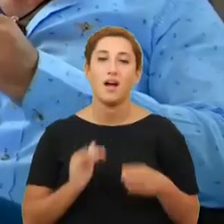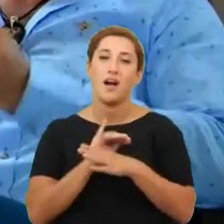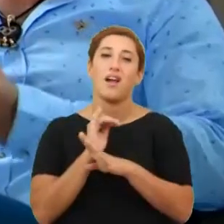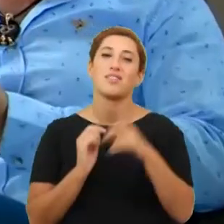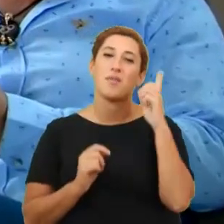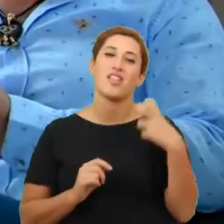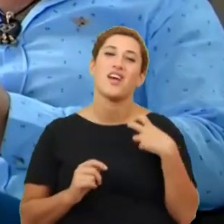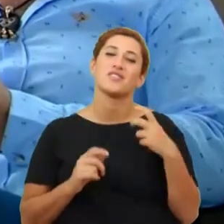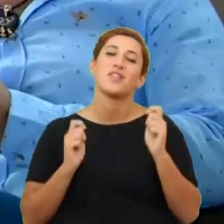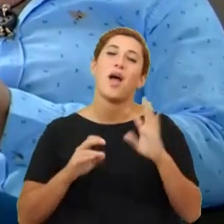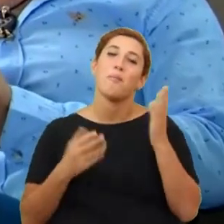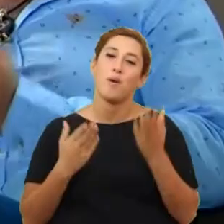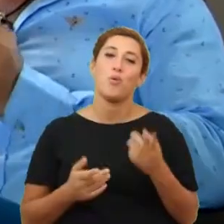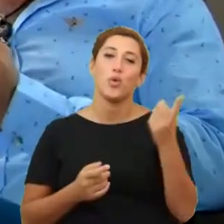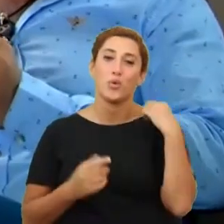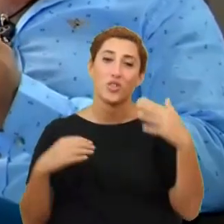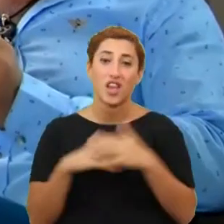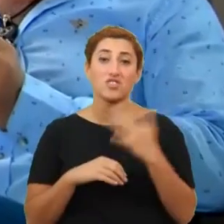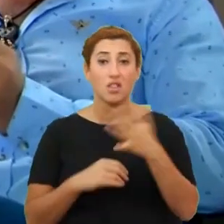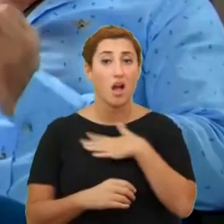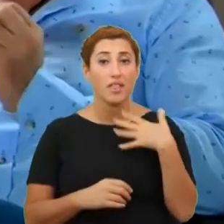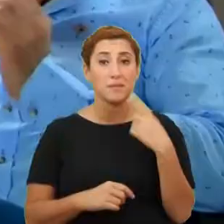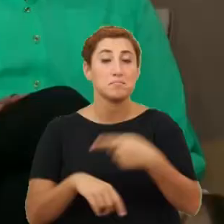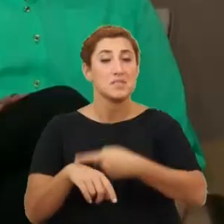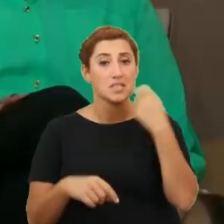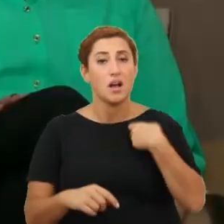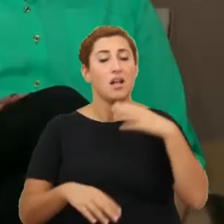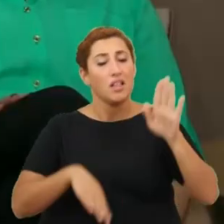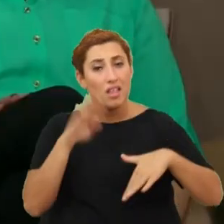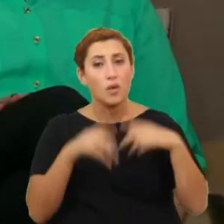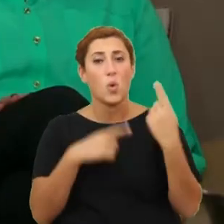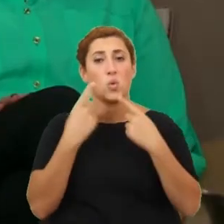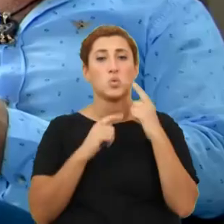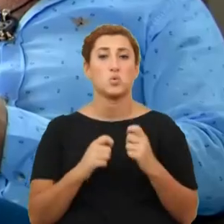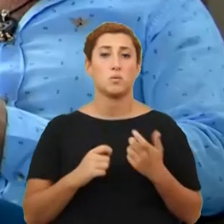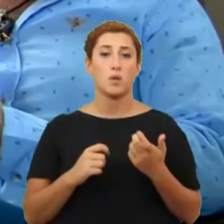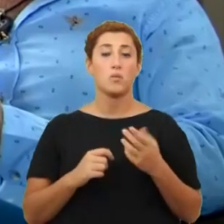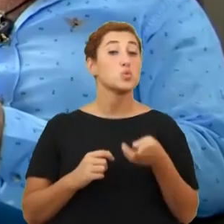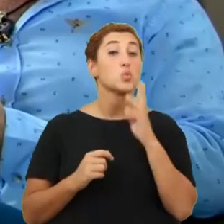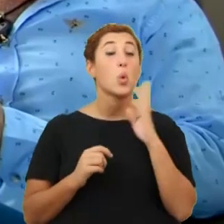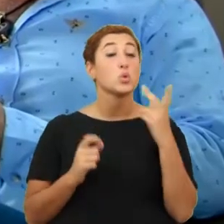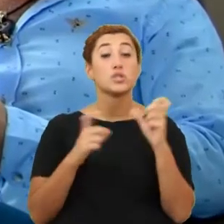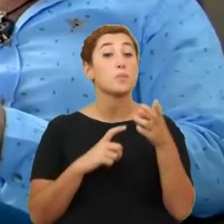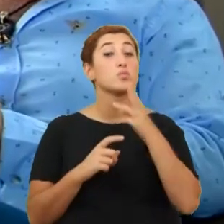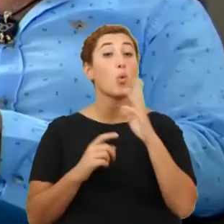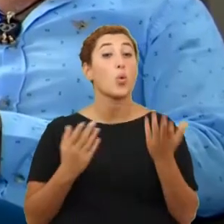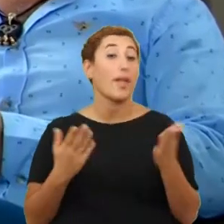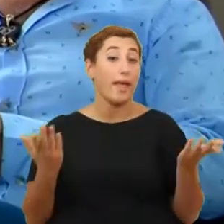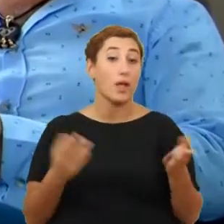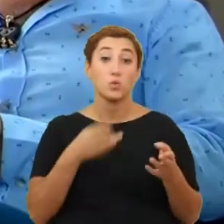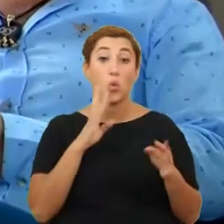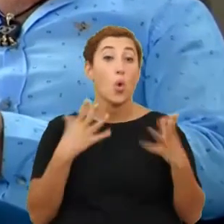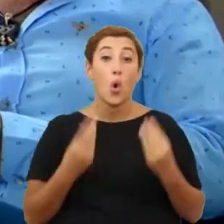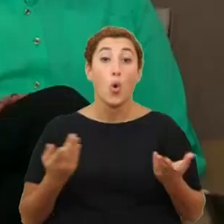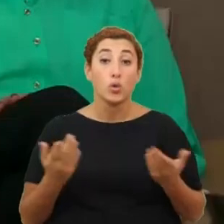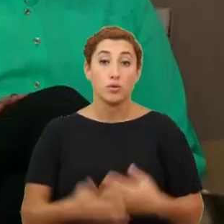Hayatım, Allah aşkına yapma böyle. Dün gece daha annemlere bir saat dil döktüm ya. Sonuç Sarp, sonuç.